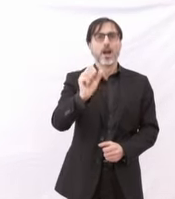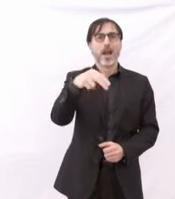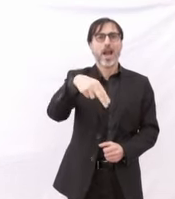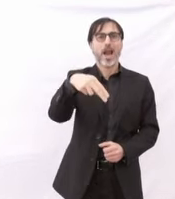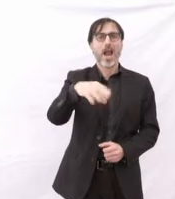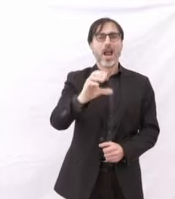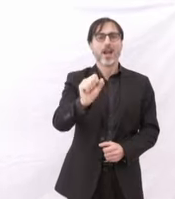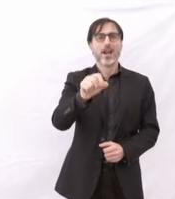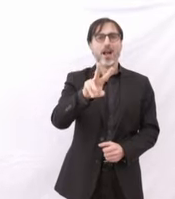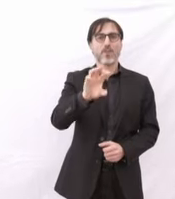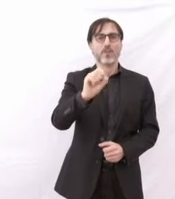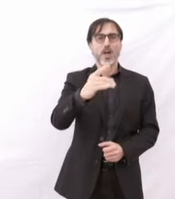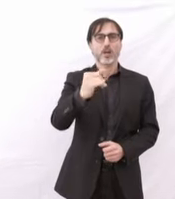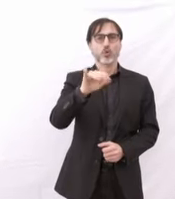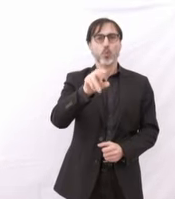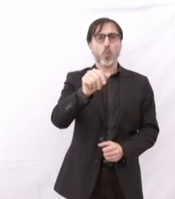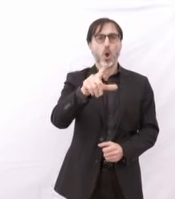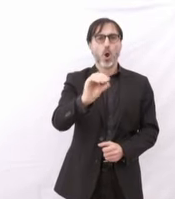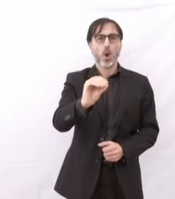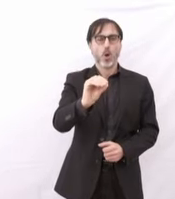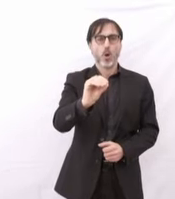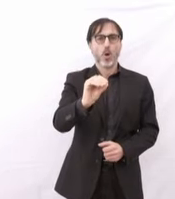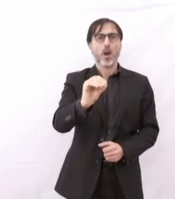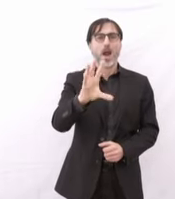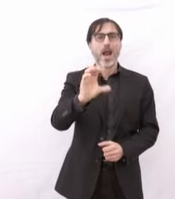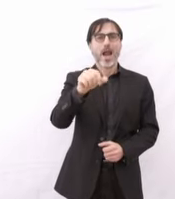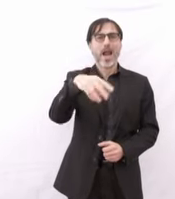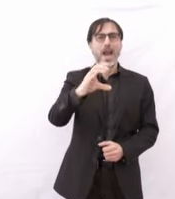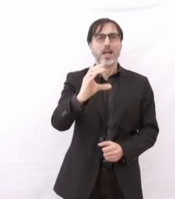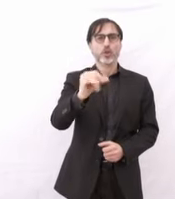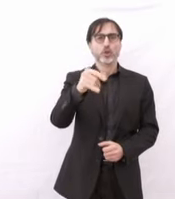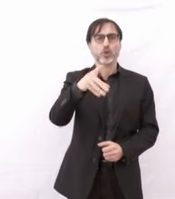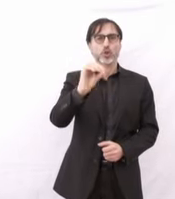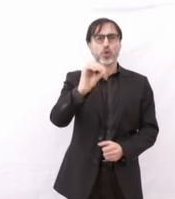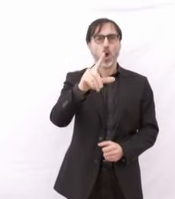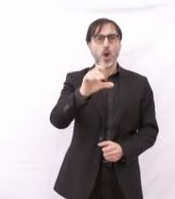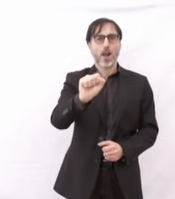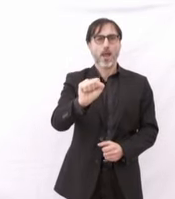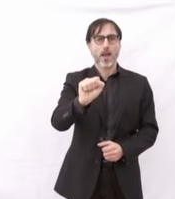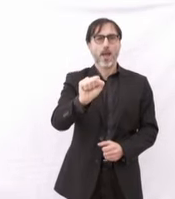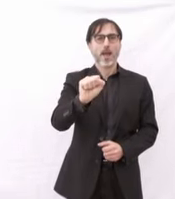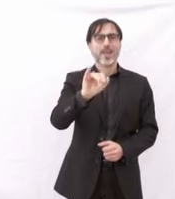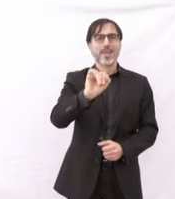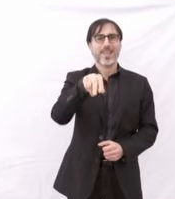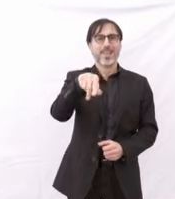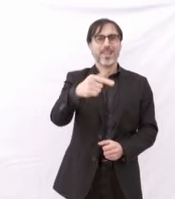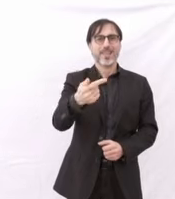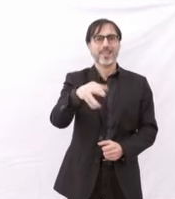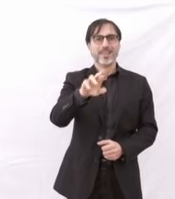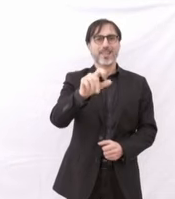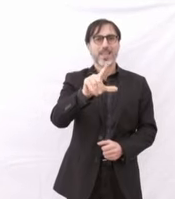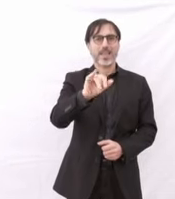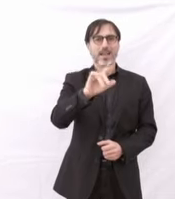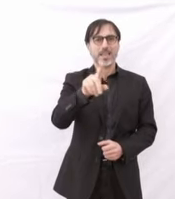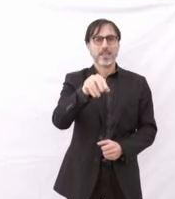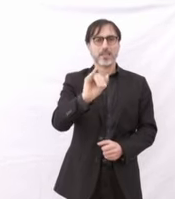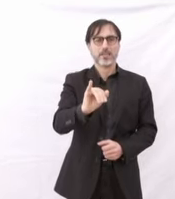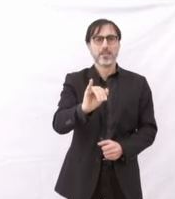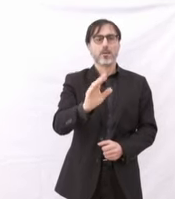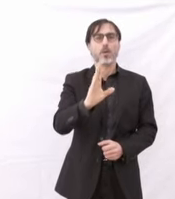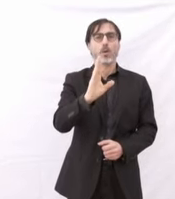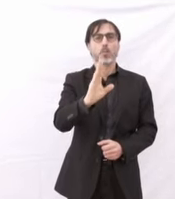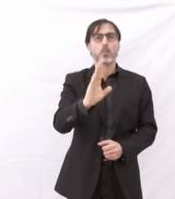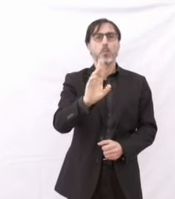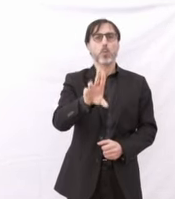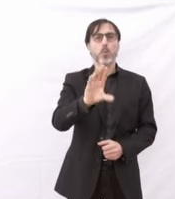Canavacciuolo, Maria Concetta Cacciola, Giuseppe Di Terlizzi, Tita